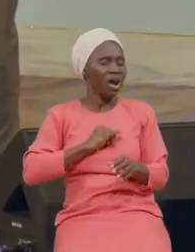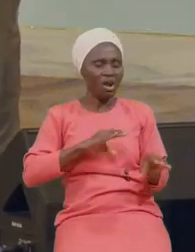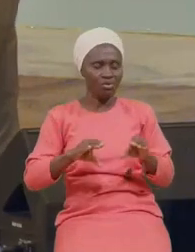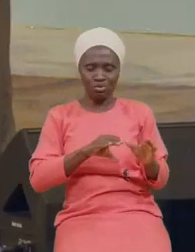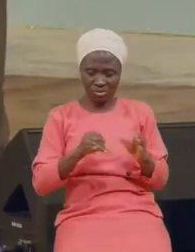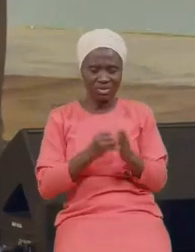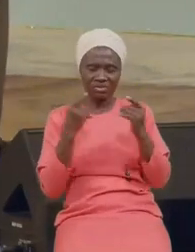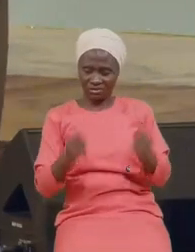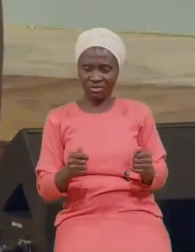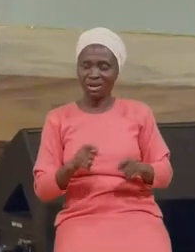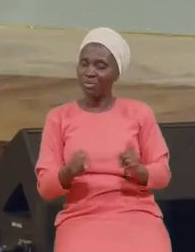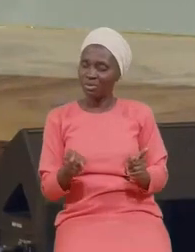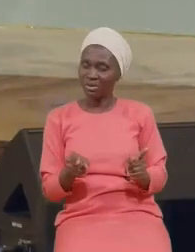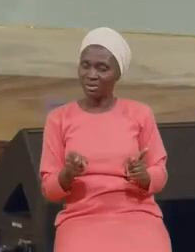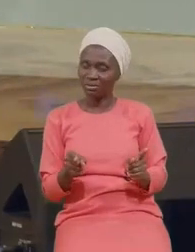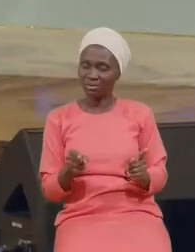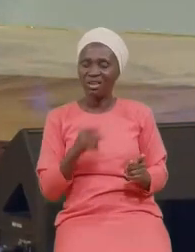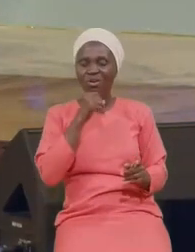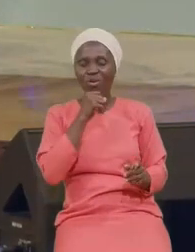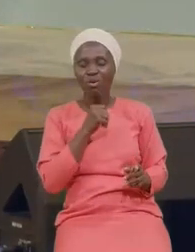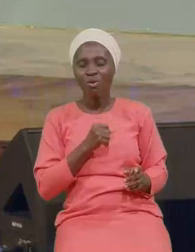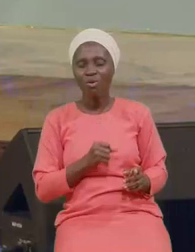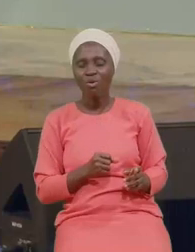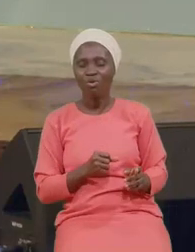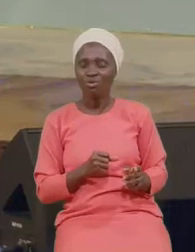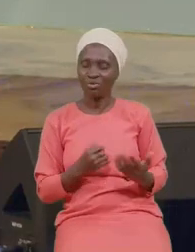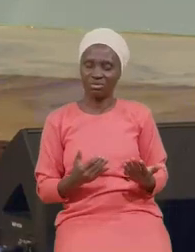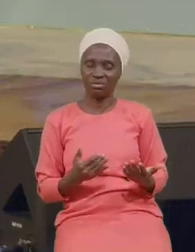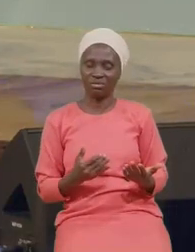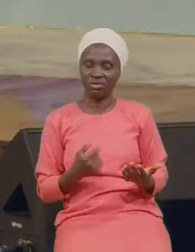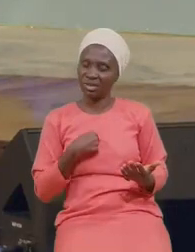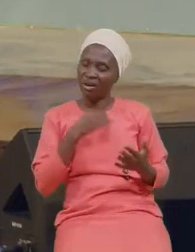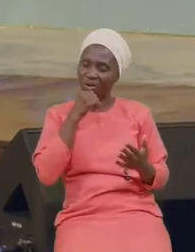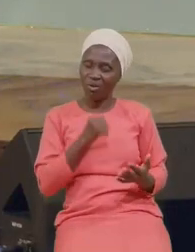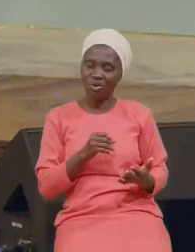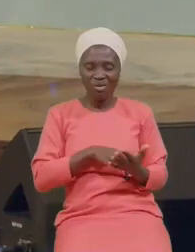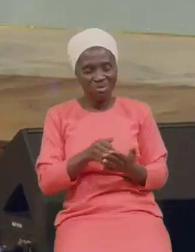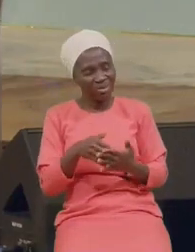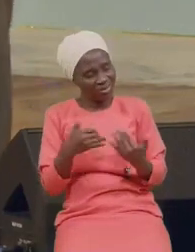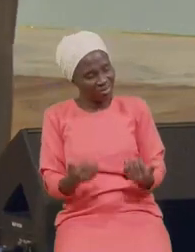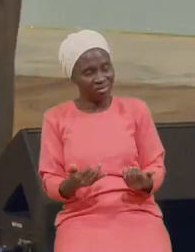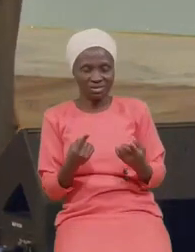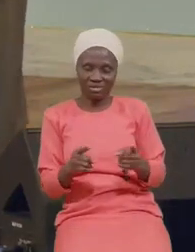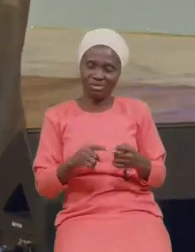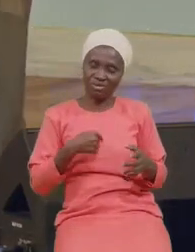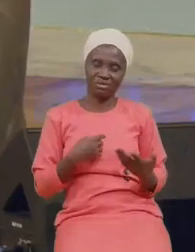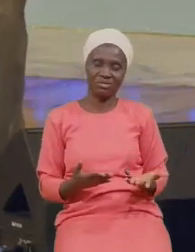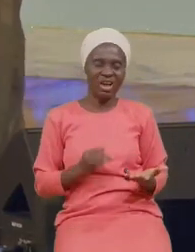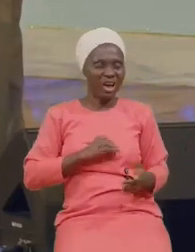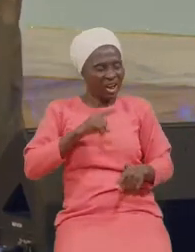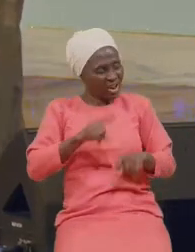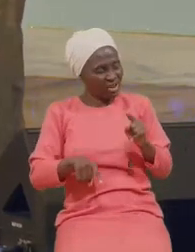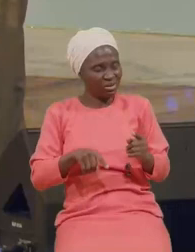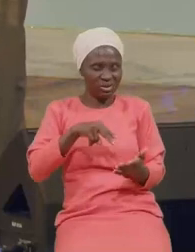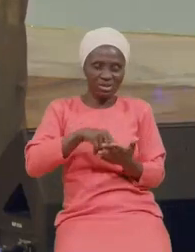mais maintenant déjà je suis vieux et la faiblesse est là oh c'était à cette à peine que je